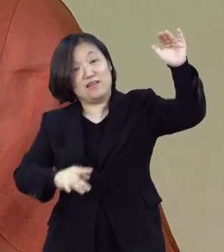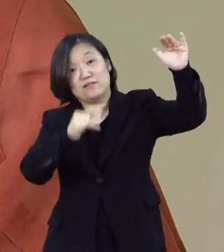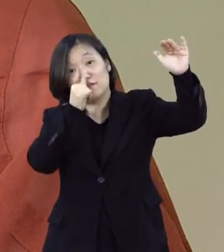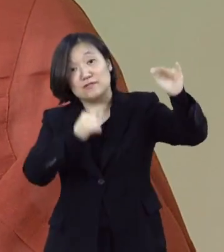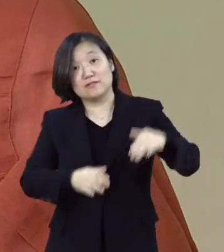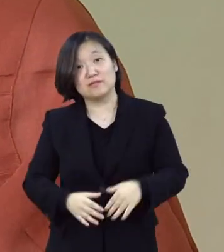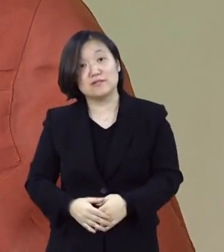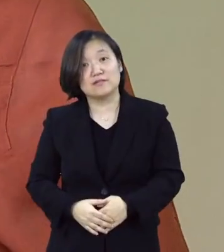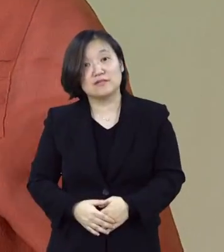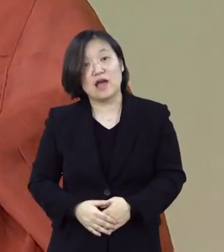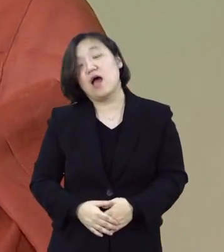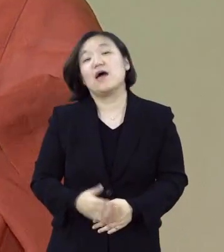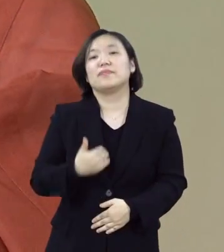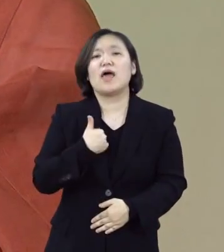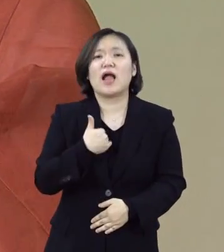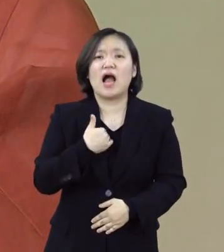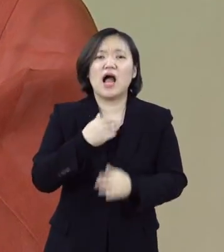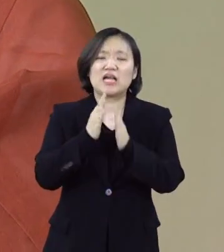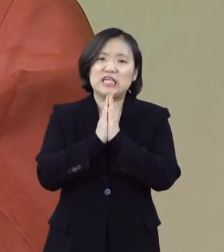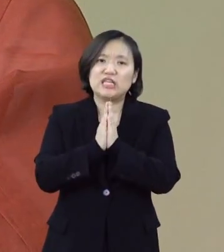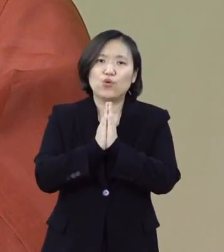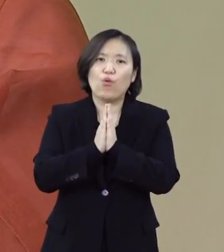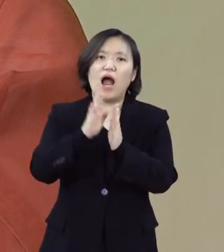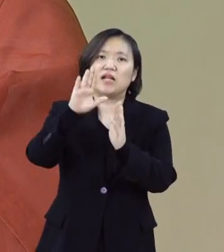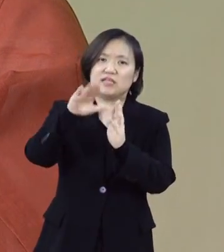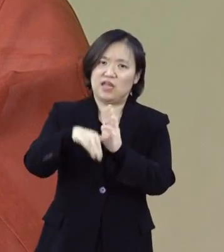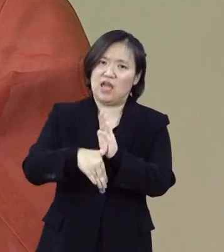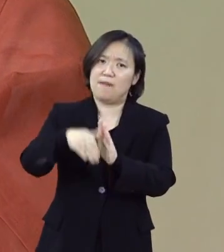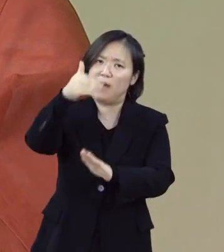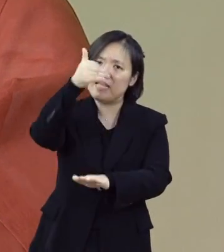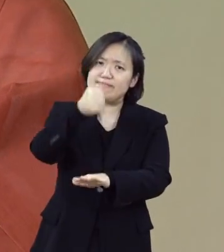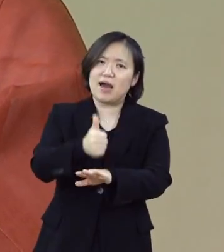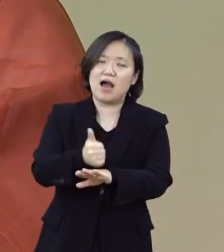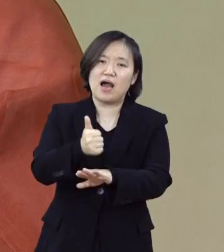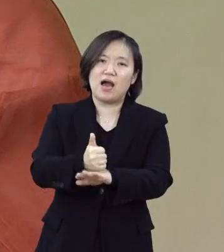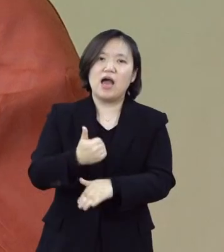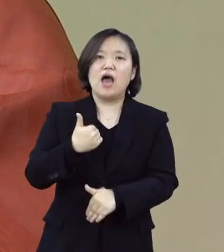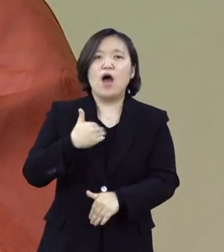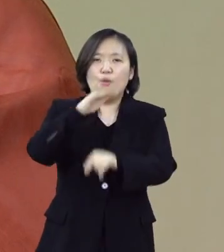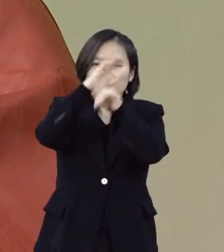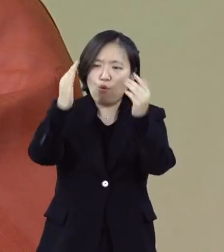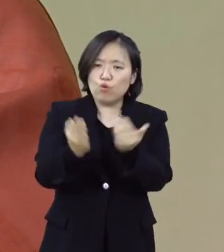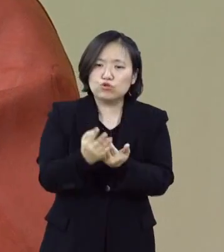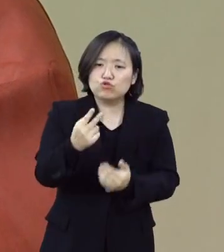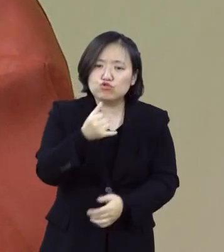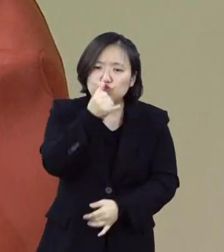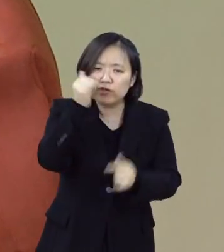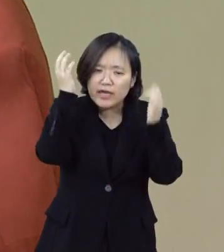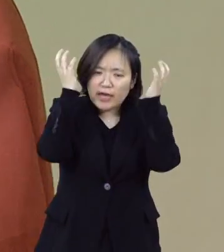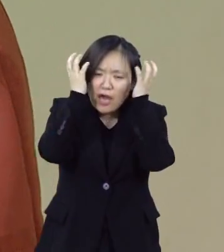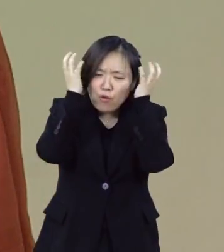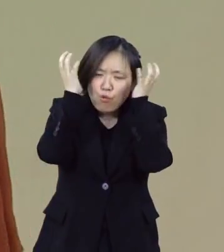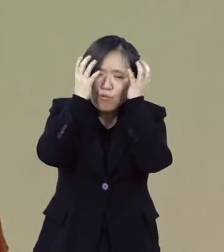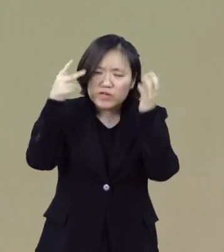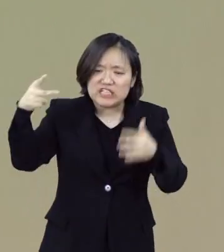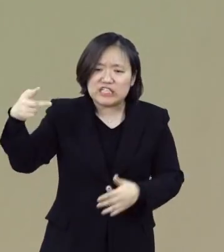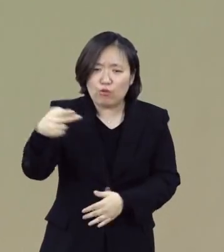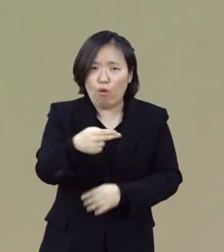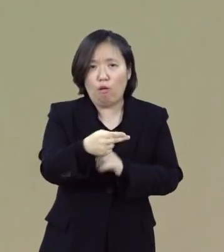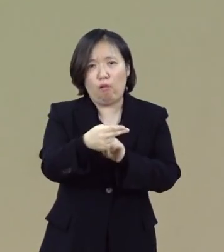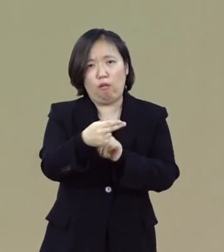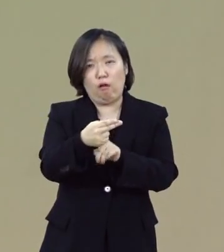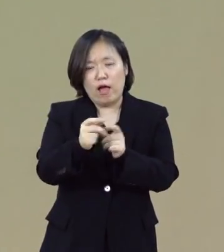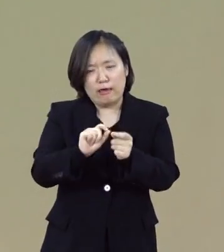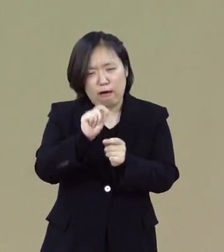내가 기도를 하면서 모든 중생 괴로움에서 벗어나